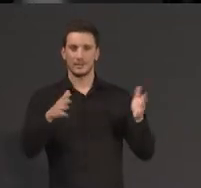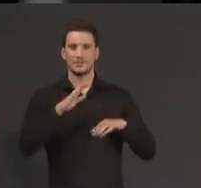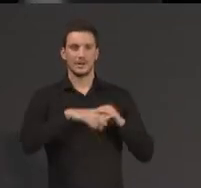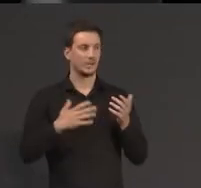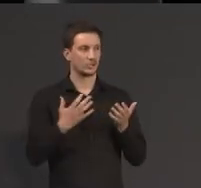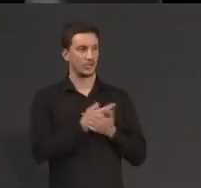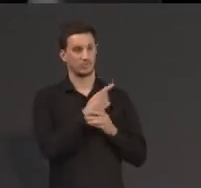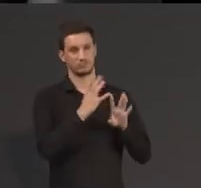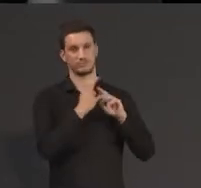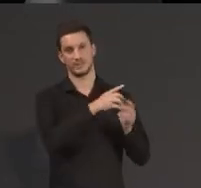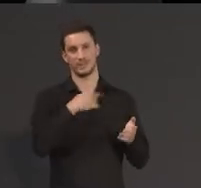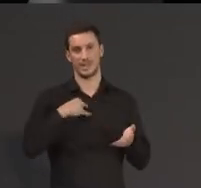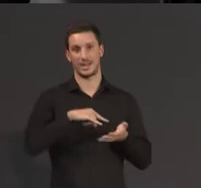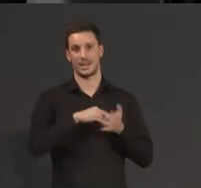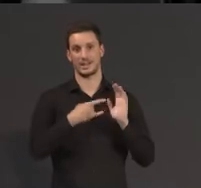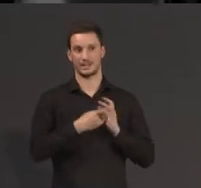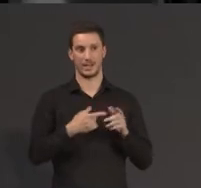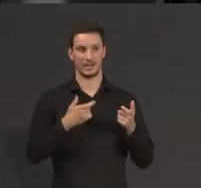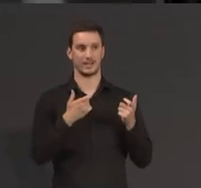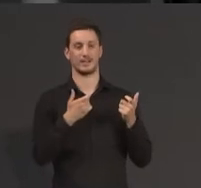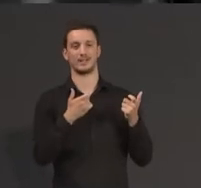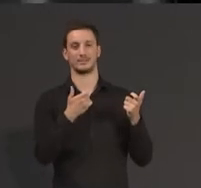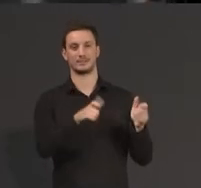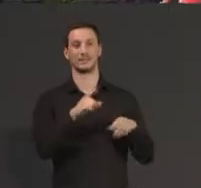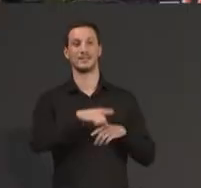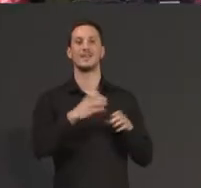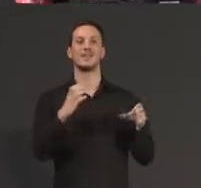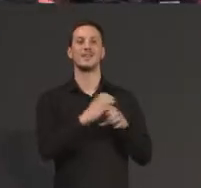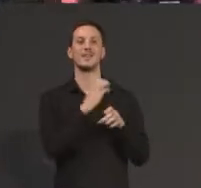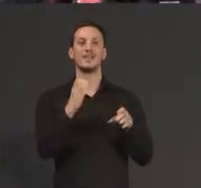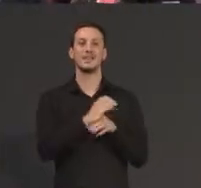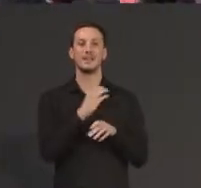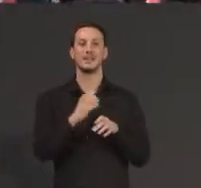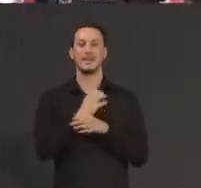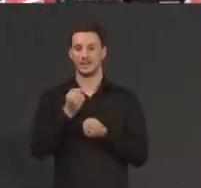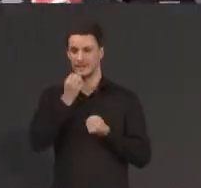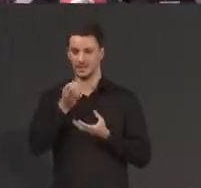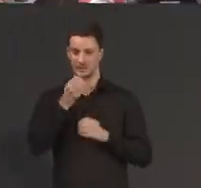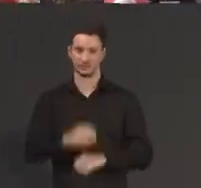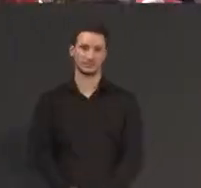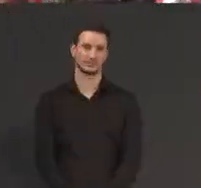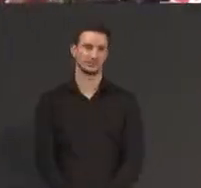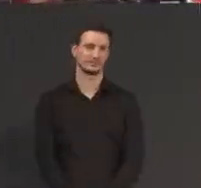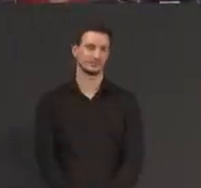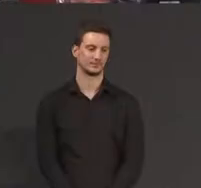aquests enginyers en matemàtica, en ciència de dades.